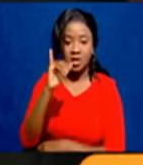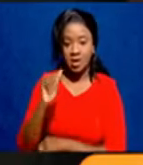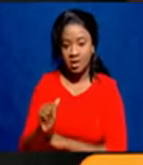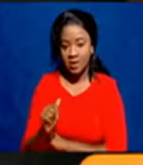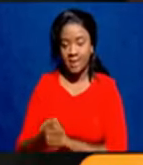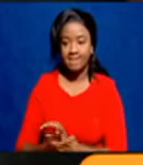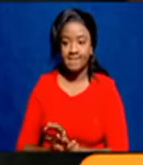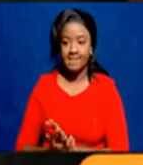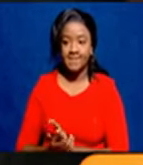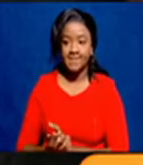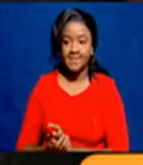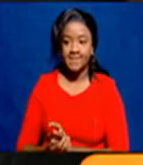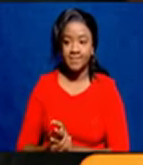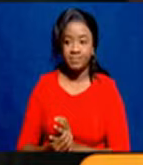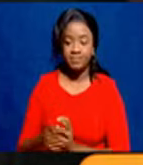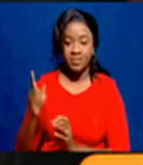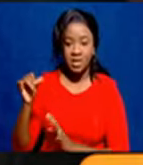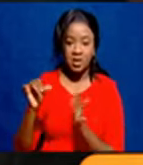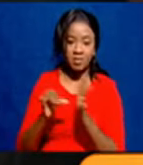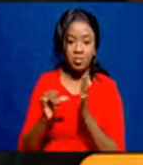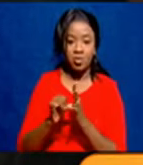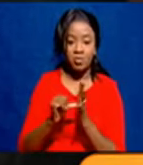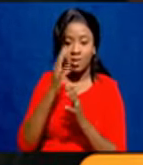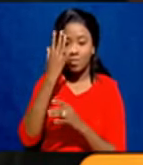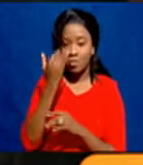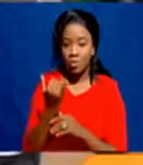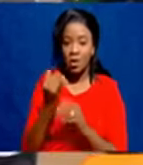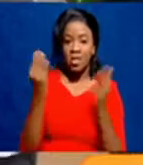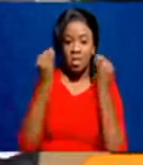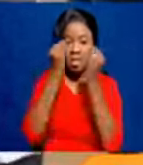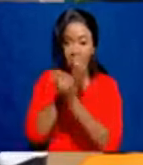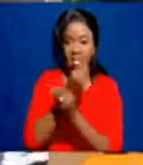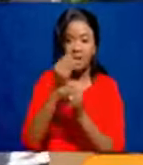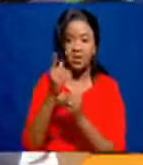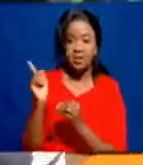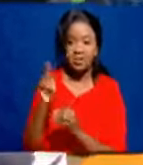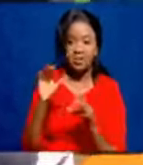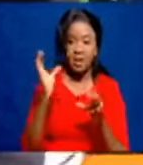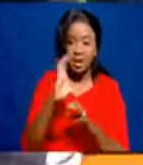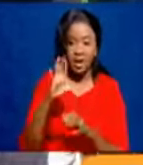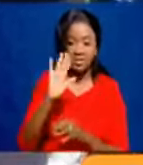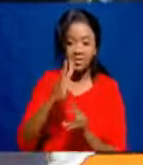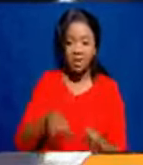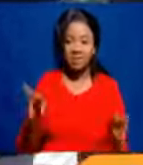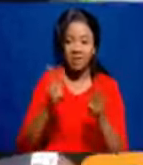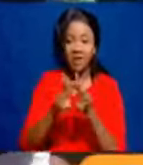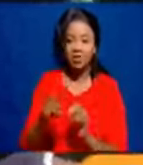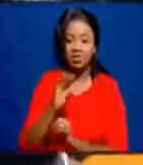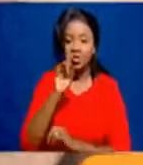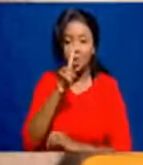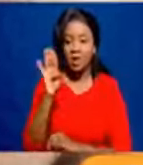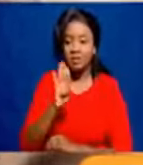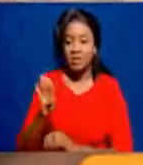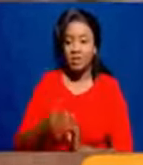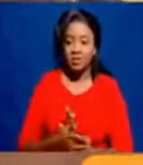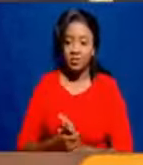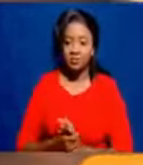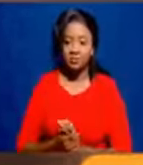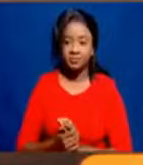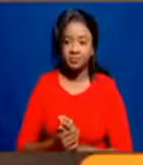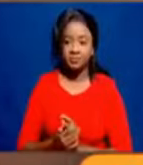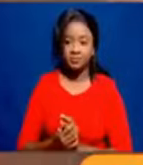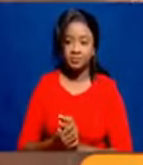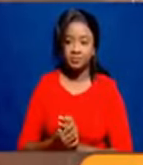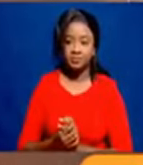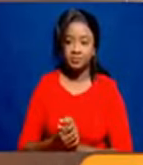Jomo Kenyatta anakabiliwa na tuhuma za kulaghai wateja wa Ekeza Sako zaidi ya shilingi bilioni moja. Ombi